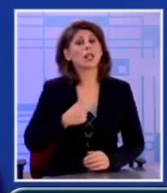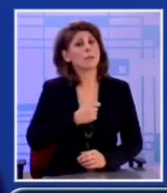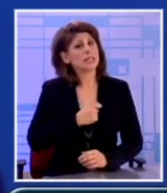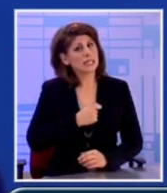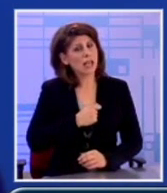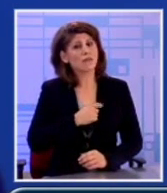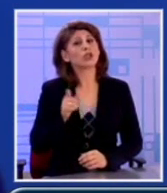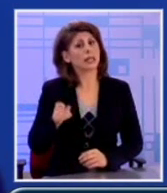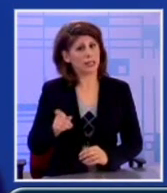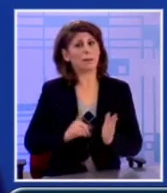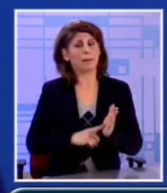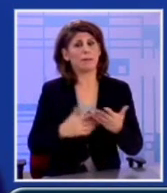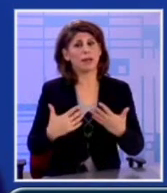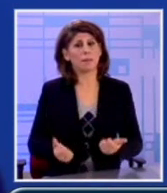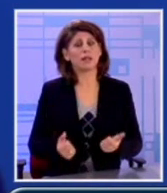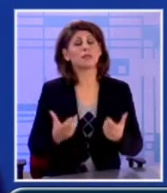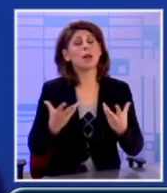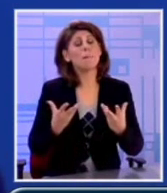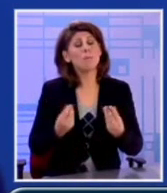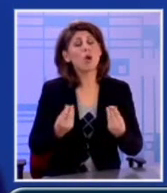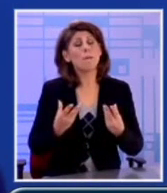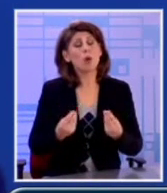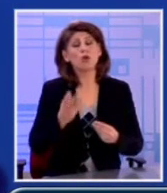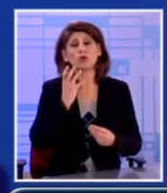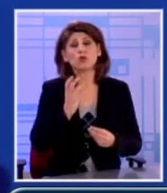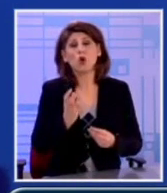ότι εκεί πρέπει να υπάρξει μια πολύ πολύ σοβαρή